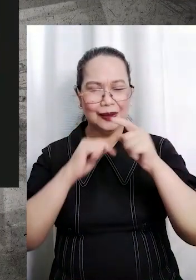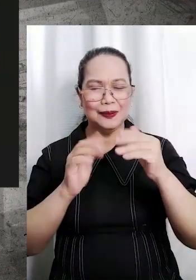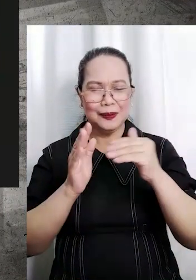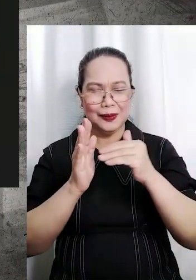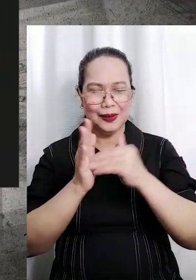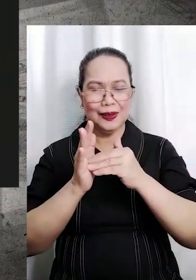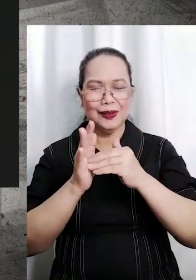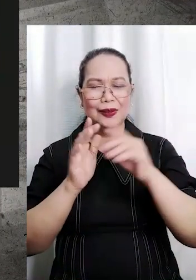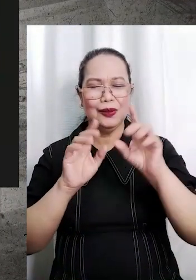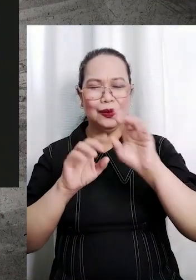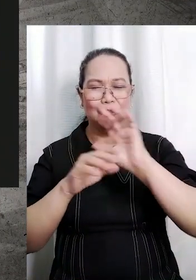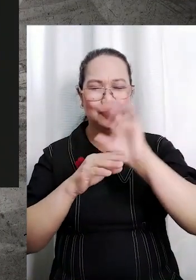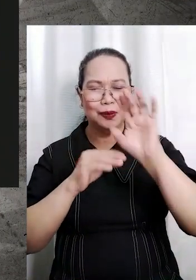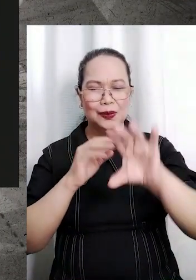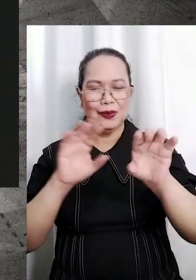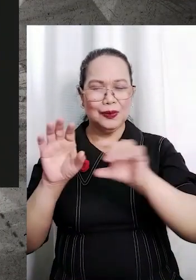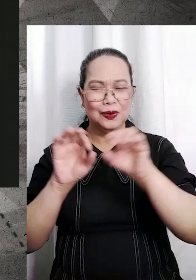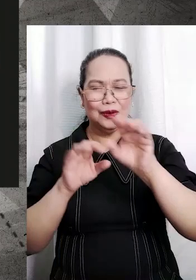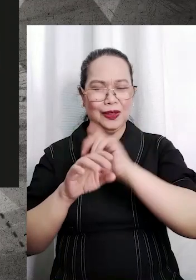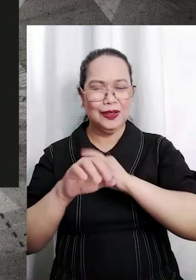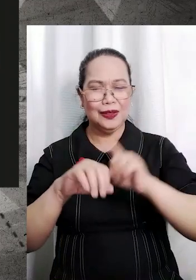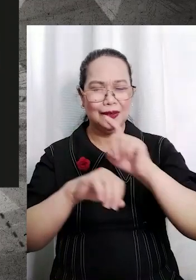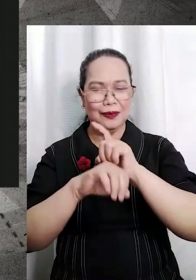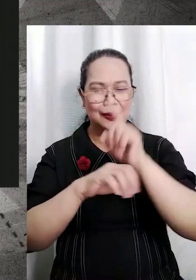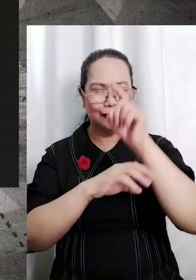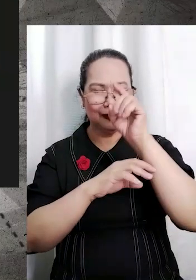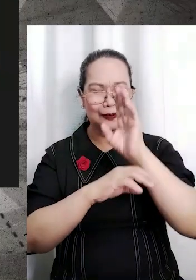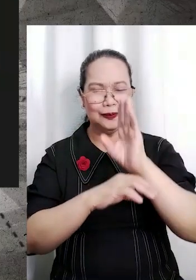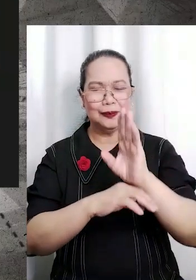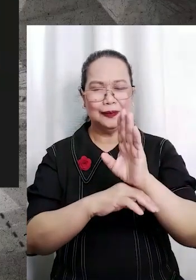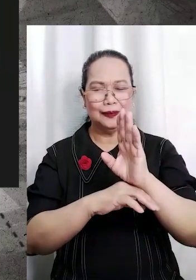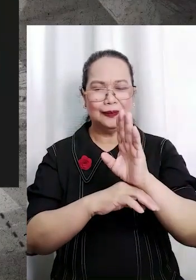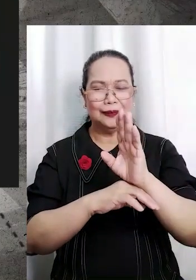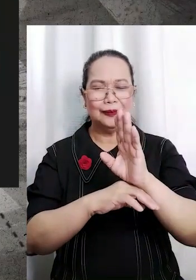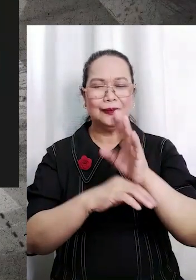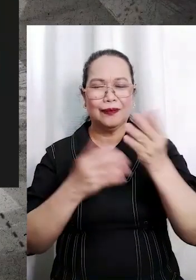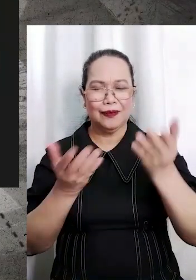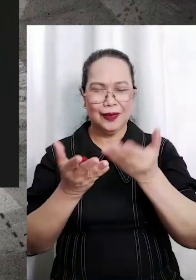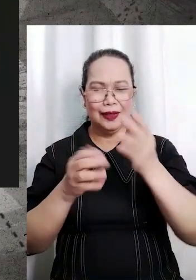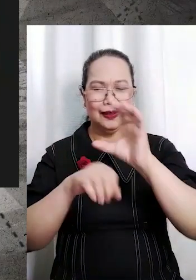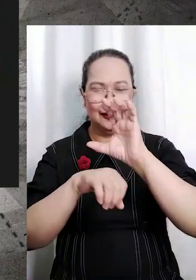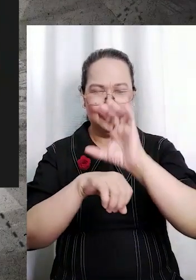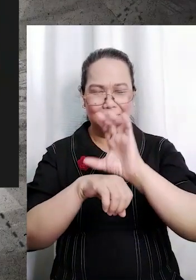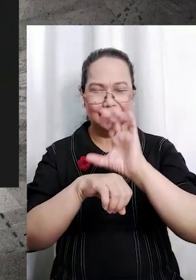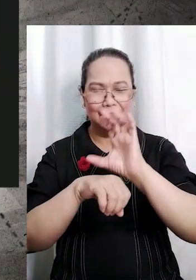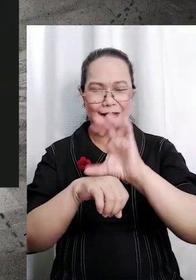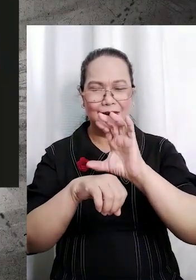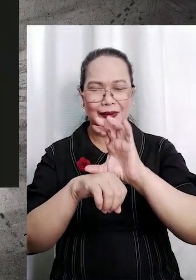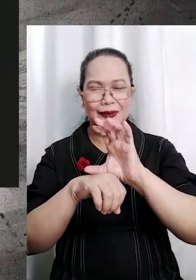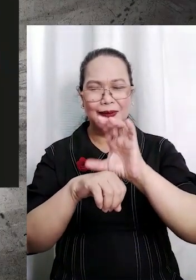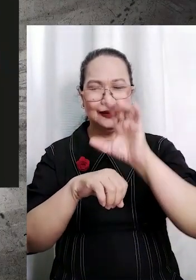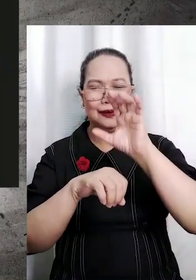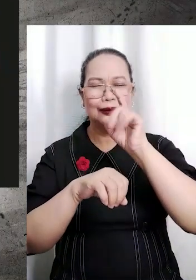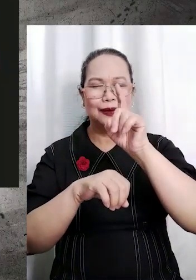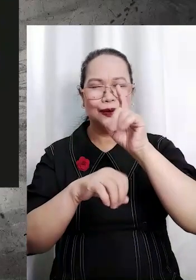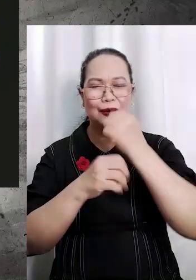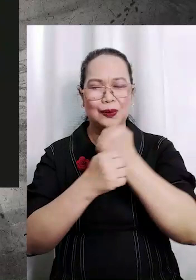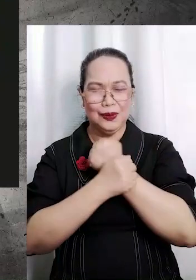kompleto ninyo, Panginoon, sa gawain ng kaharian ng Diyos at sa iglesyang